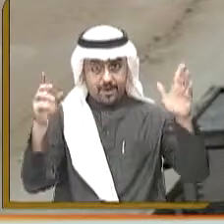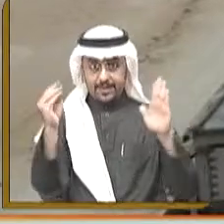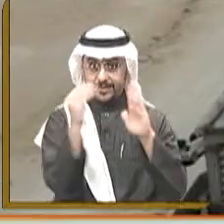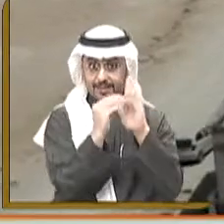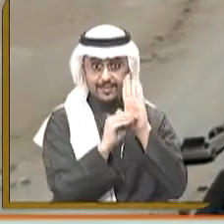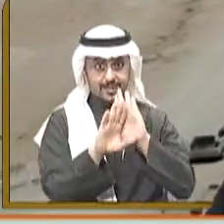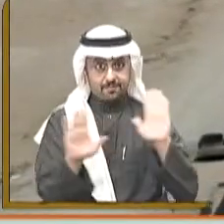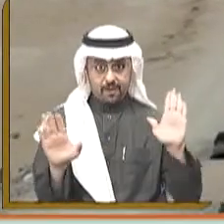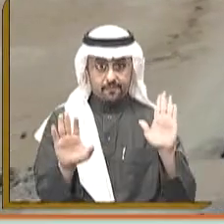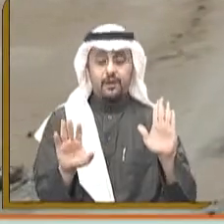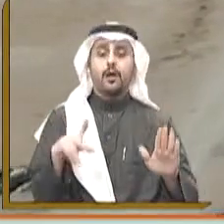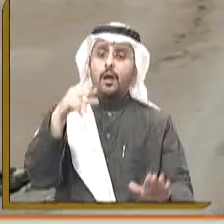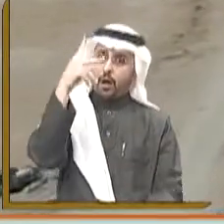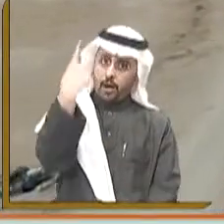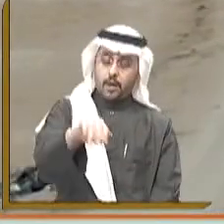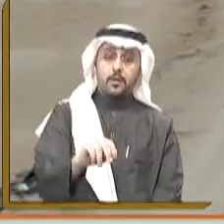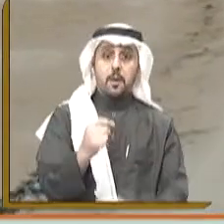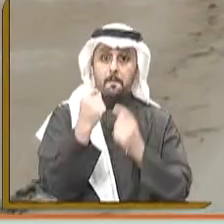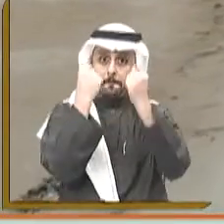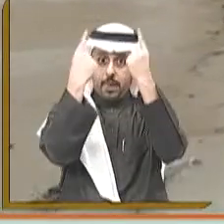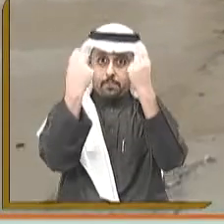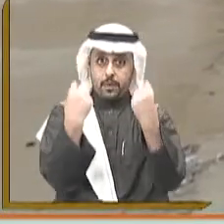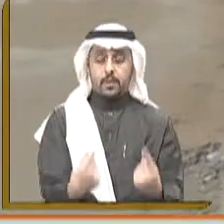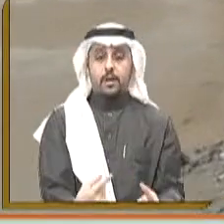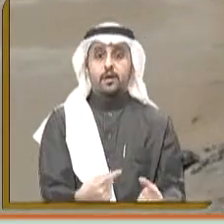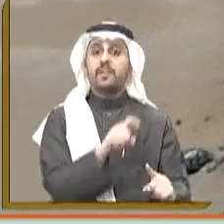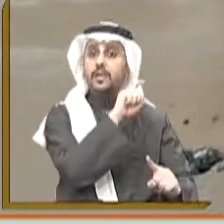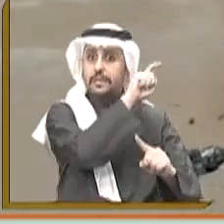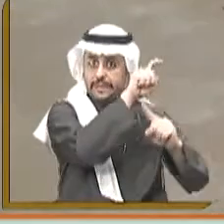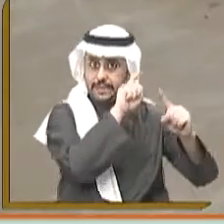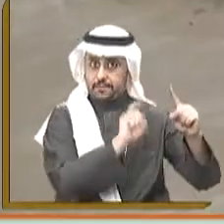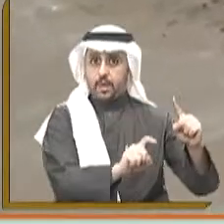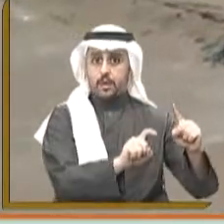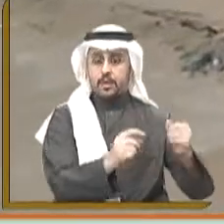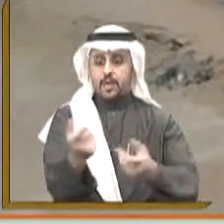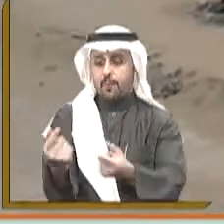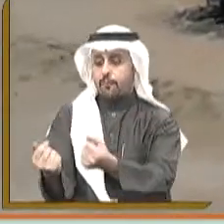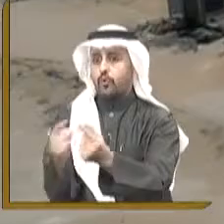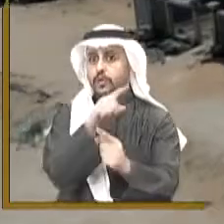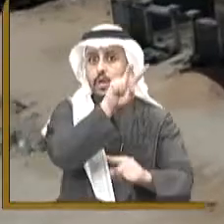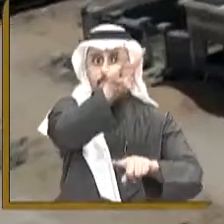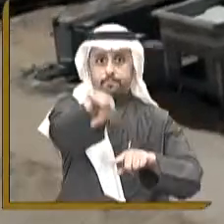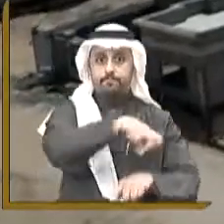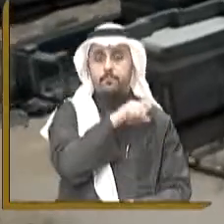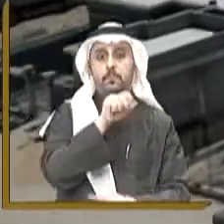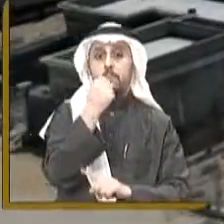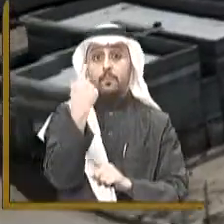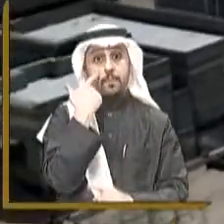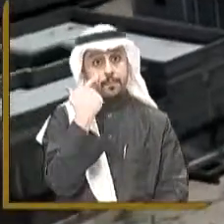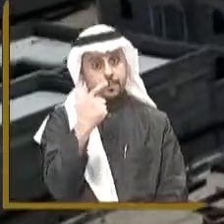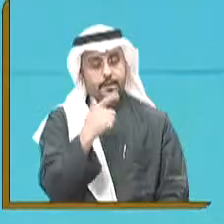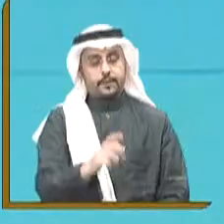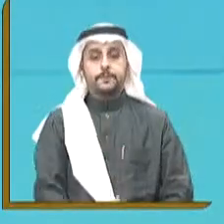المهلة المحددة تصل إلى 100% من قيمة الرسم، إضافة إلى سداد الرسوم المستحقة.